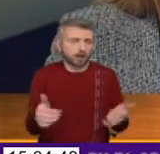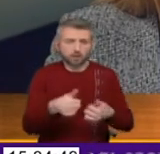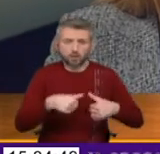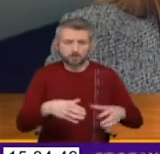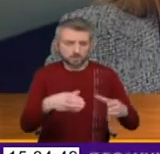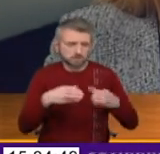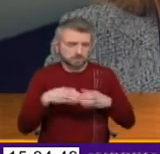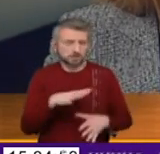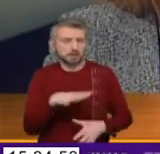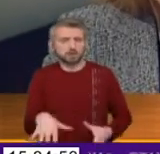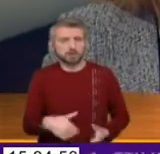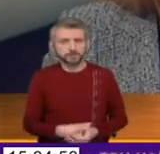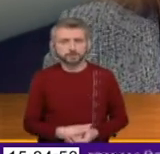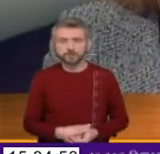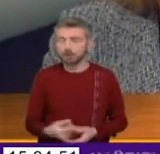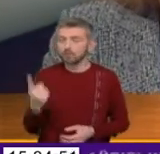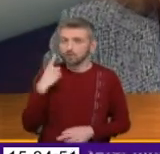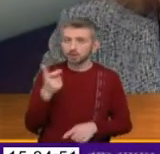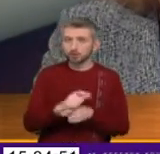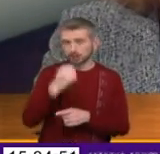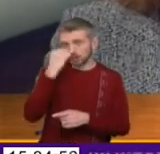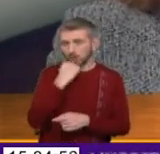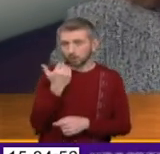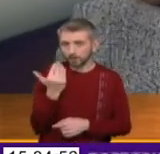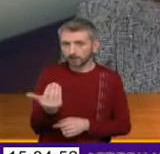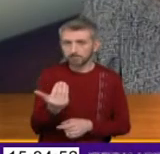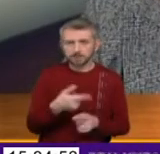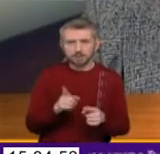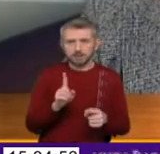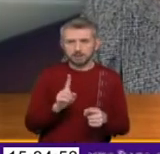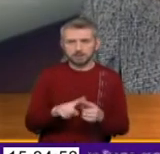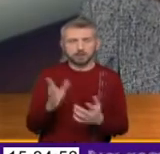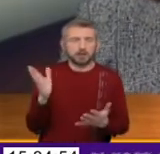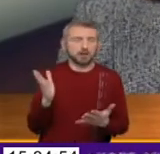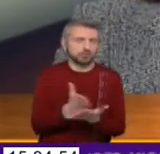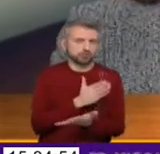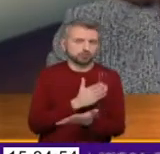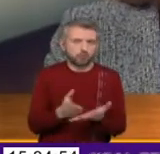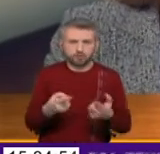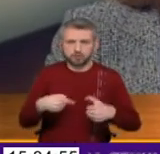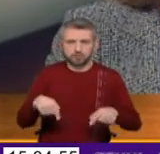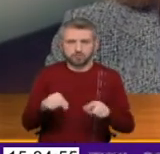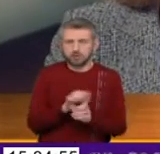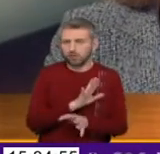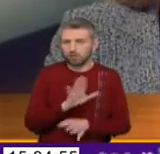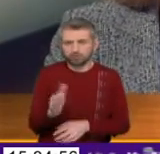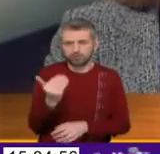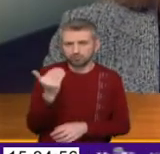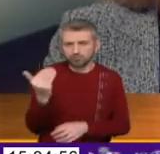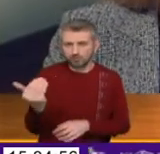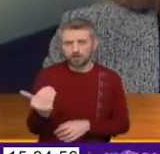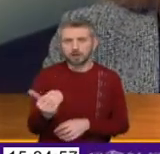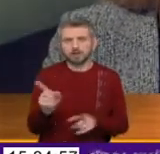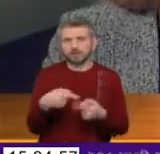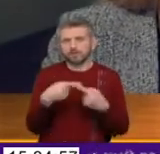было. Почули. Дуже дякуємо вам, пані Людмило. Ну, це зовсім не округ, яким опікується пані Наталія, і навіть не